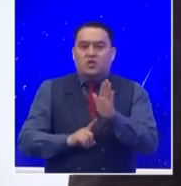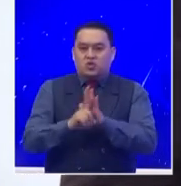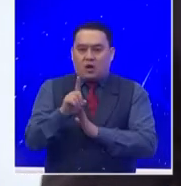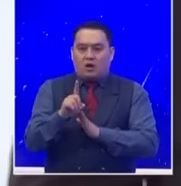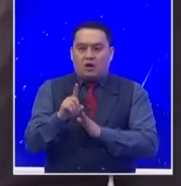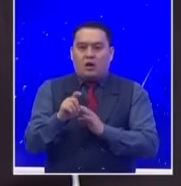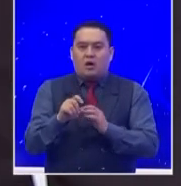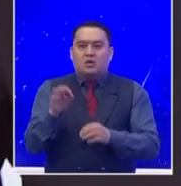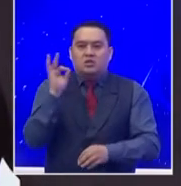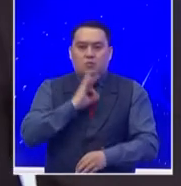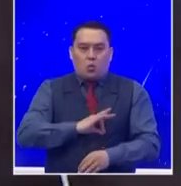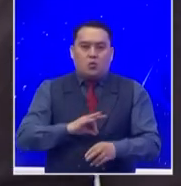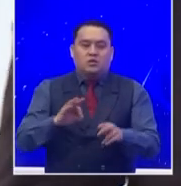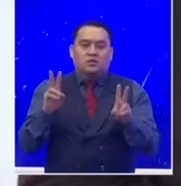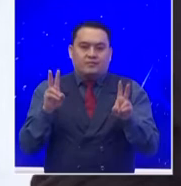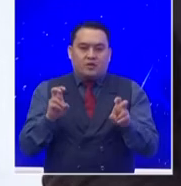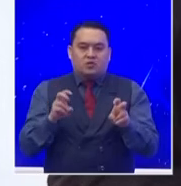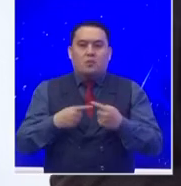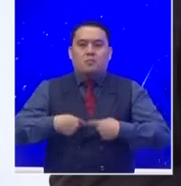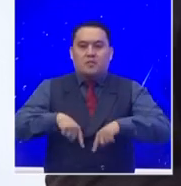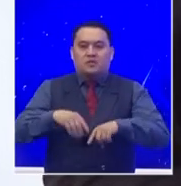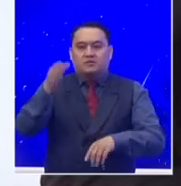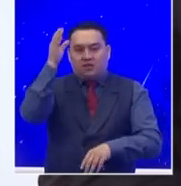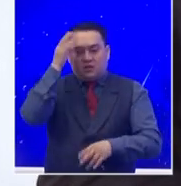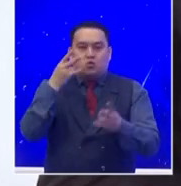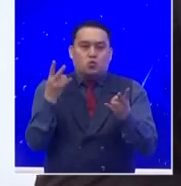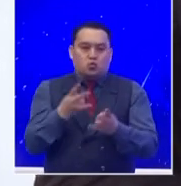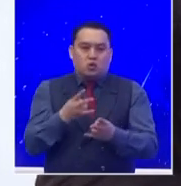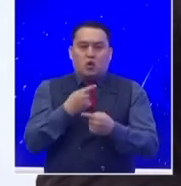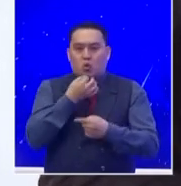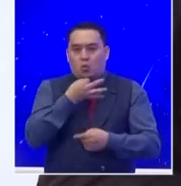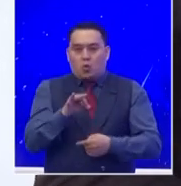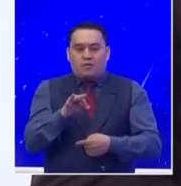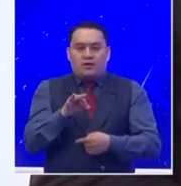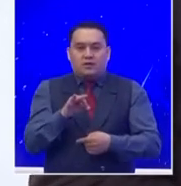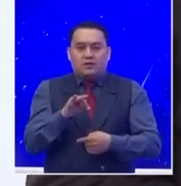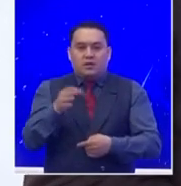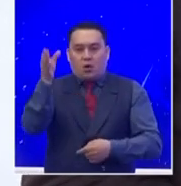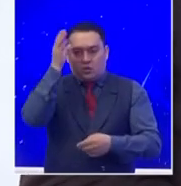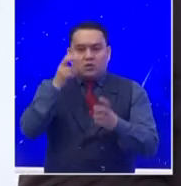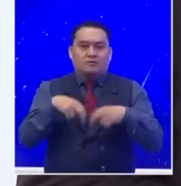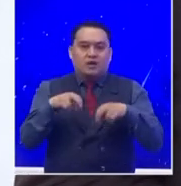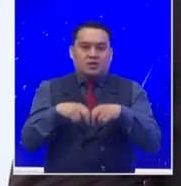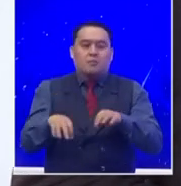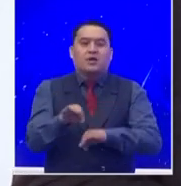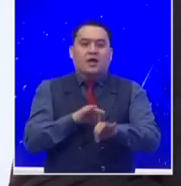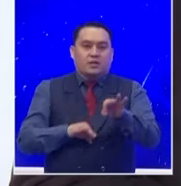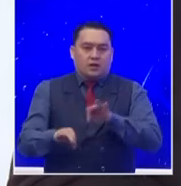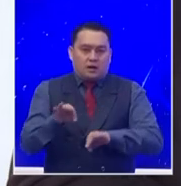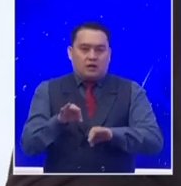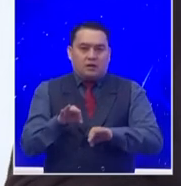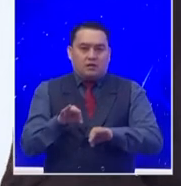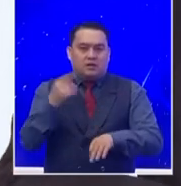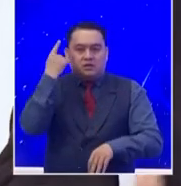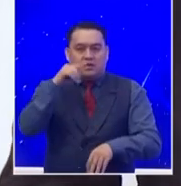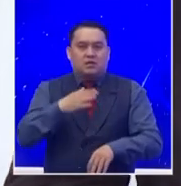как раз-таки освоить те необходимые базовые знания, которые необходимы для любого того же научно-исследовательского проекта. То есть по